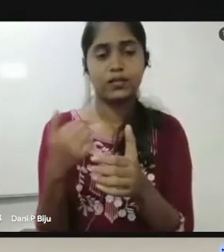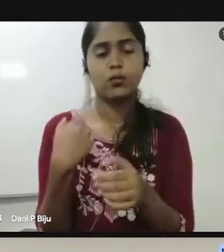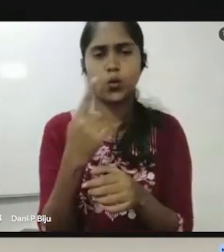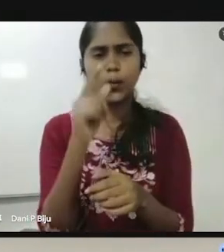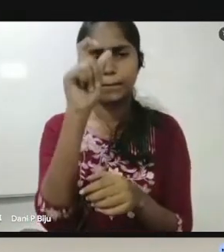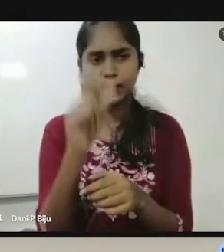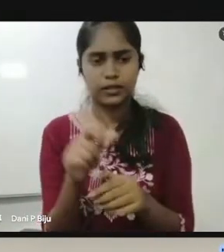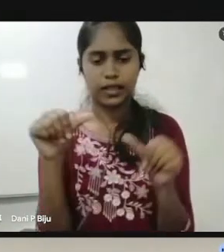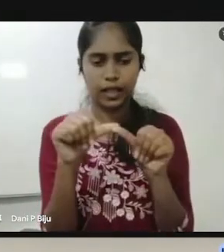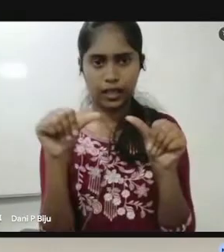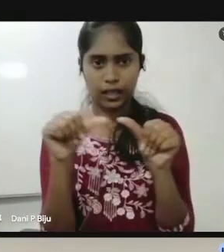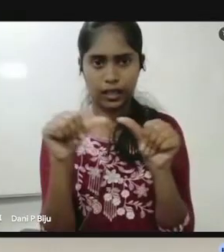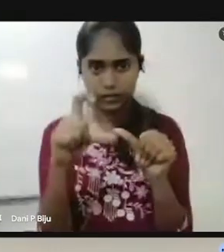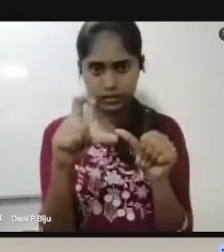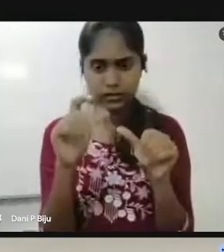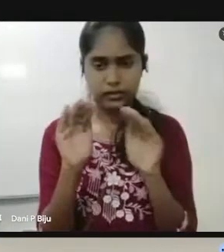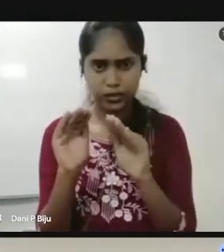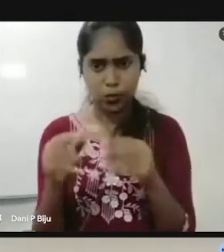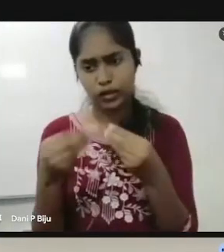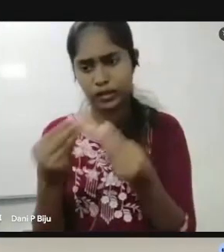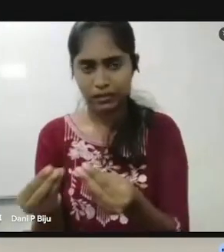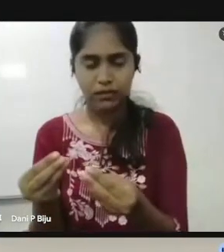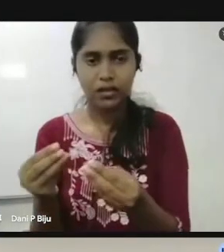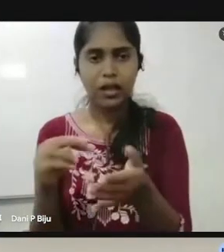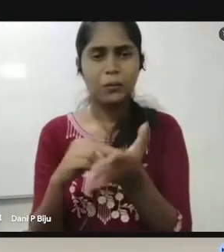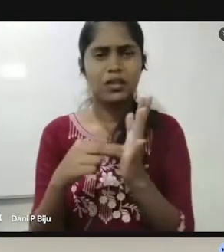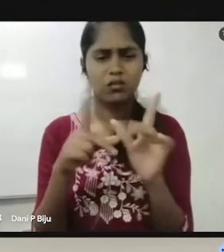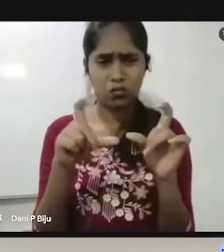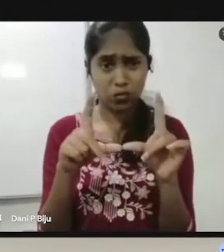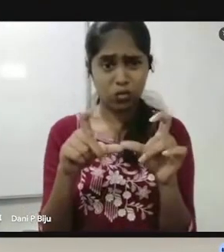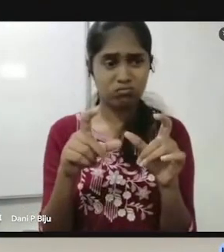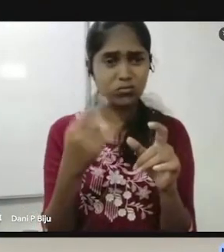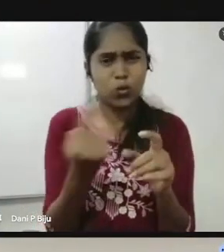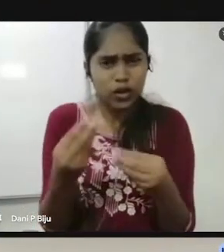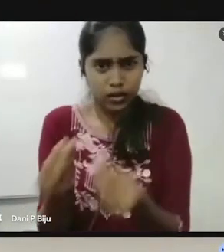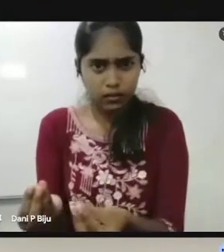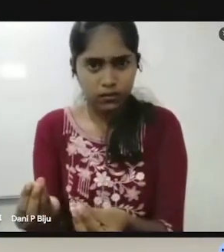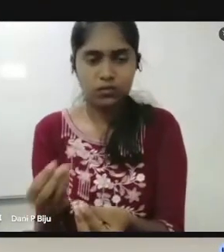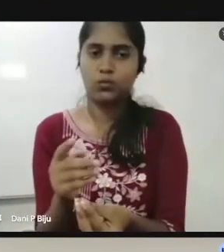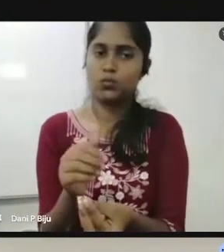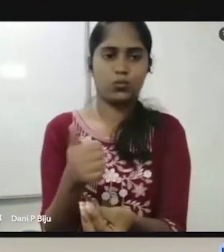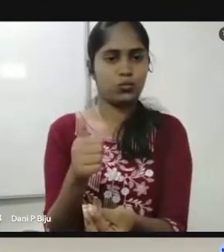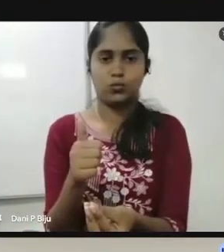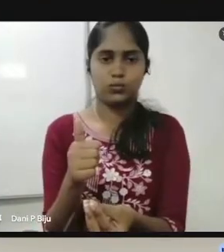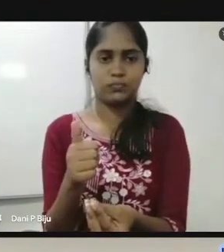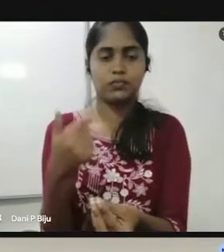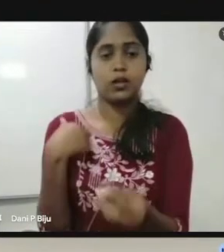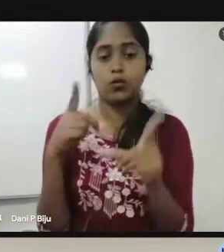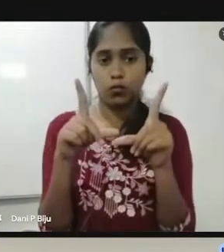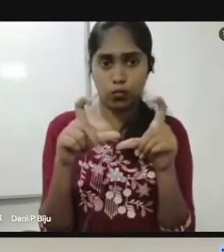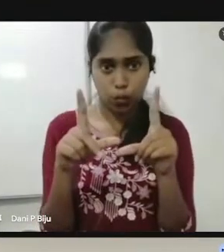AC കൊടുക്കുമ്പം കുറെ ചിഹ്നങ്ങൾ മാത്രം കൊടുത്തത് കൊണ്ട് AC ആവുന്നില്ല. അത് ഏത് ചിഹ്നങ്ങളെ പ്ലേസ്